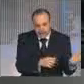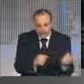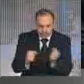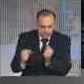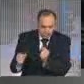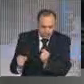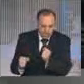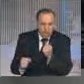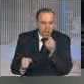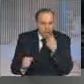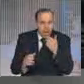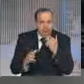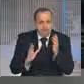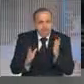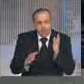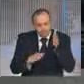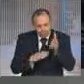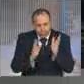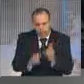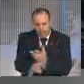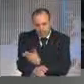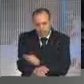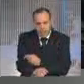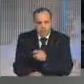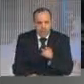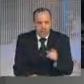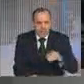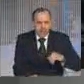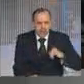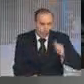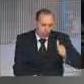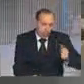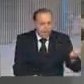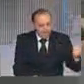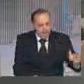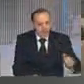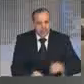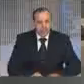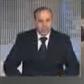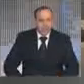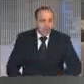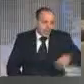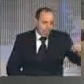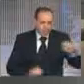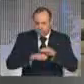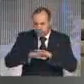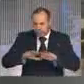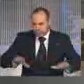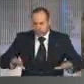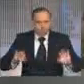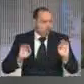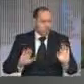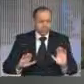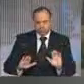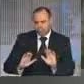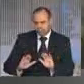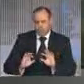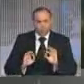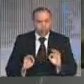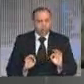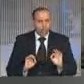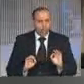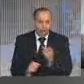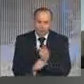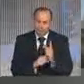الاسعافات الاوليه بعد معنا ان يف دعوه للتهدئه وضبط النفس وعدم الانسياق الى مربع